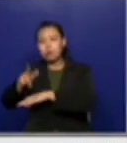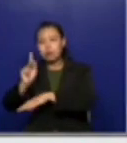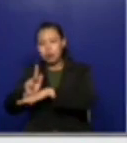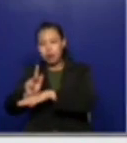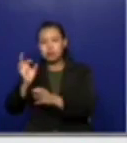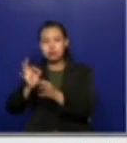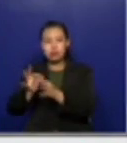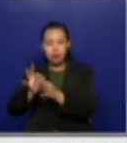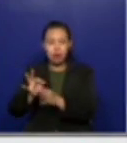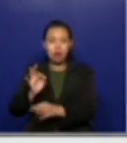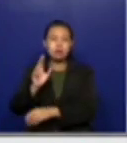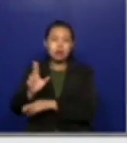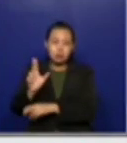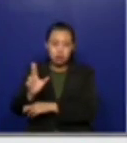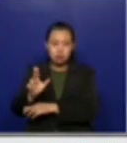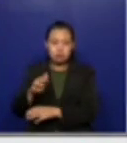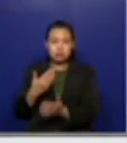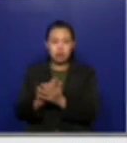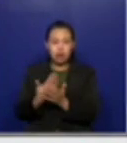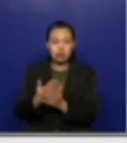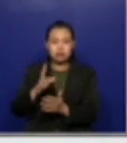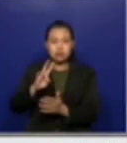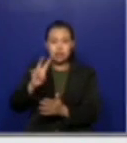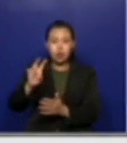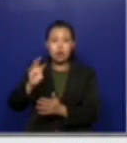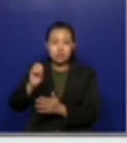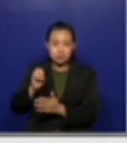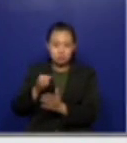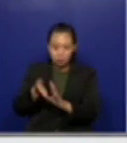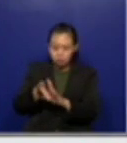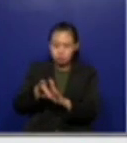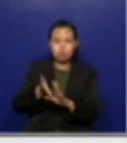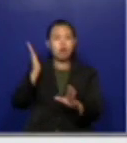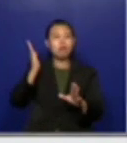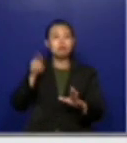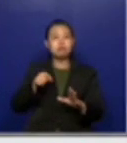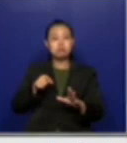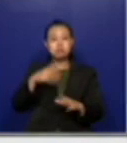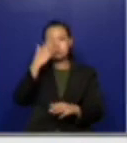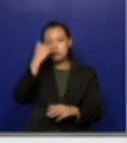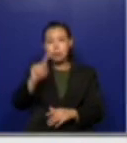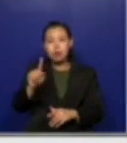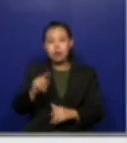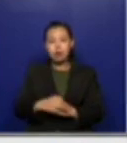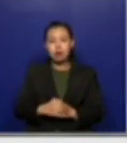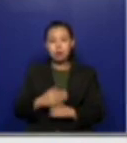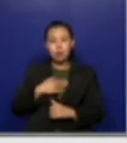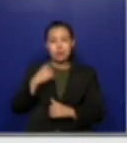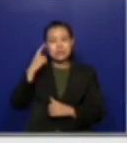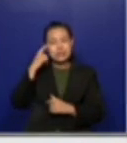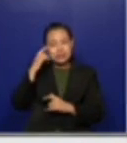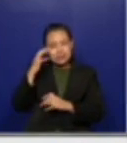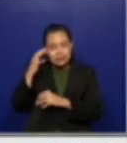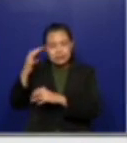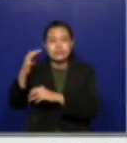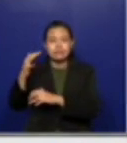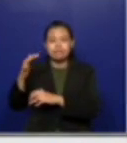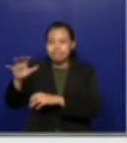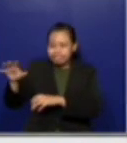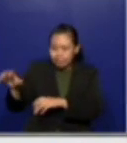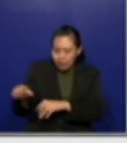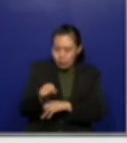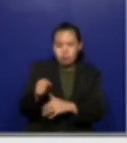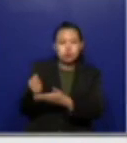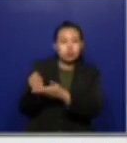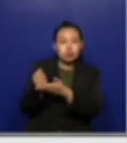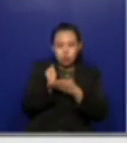กรไทยเนี่ยผมถอนหมดแบงก์เลยนะมีอยู่750 บาทเนี่ยเพราะอะไรไหมครับ ผมคาดหวังว่าท่านอุตส่าห์ไปดึงมาแล้วจะแก้ไขปัญ